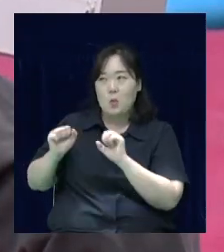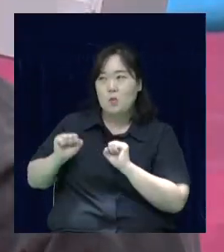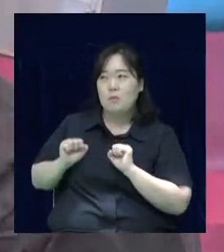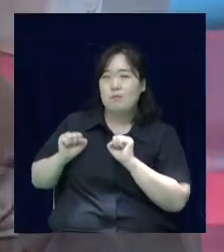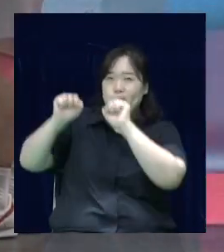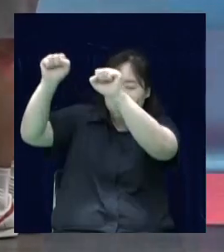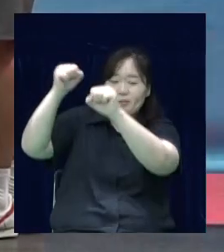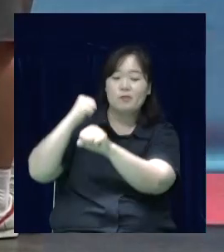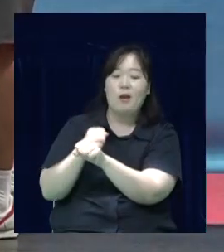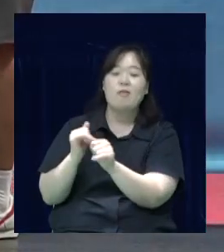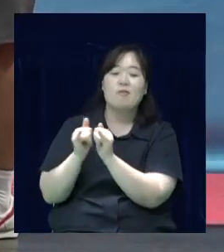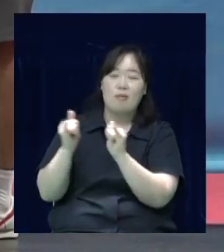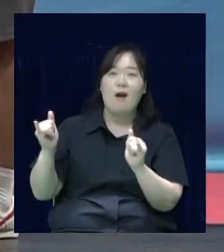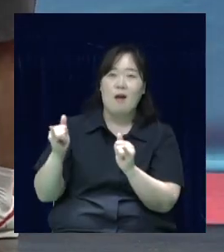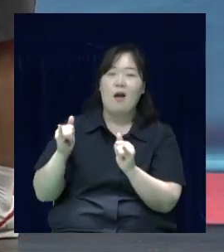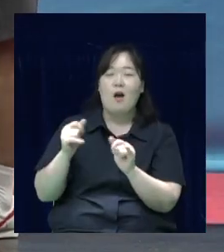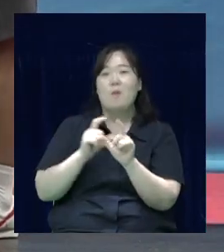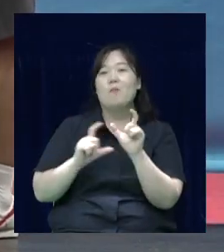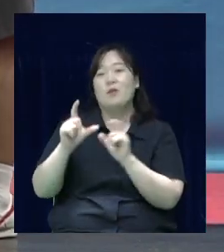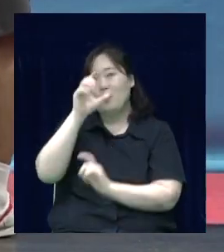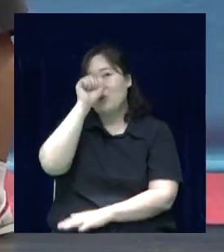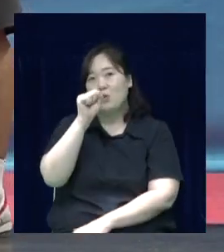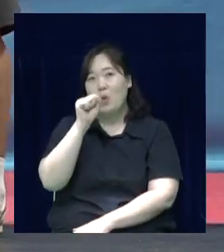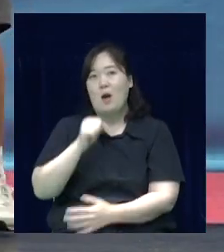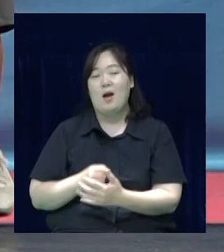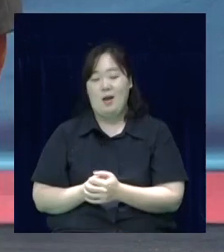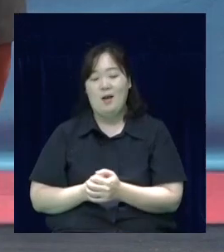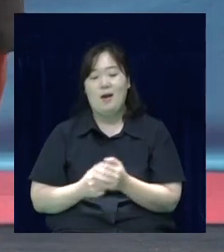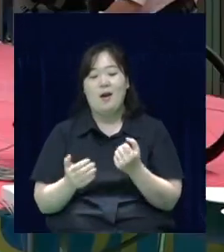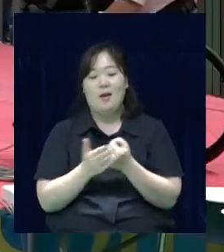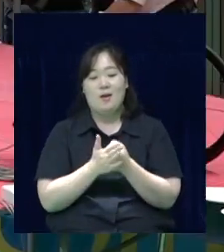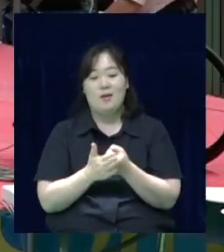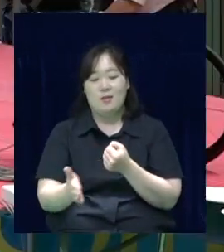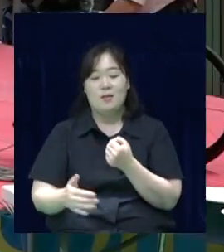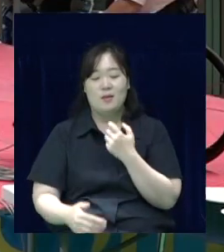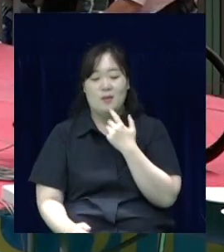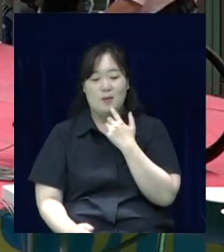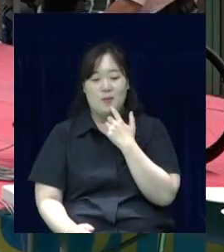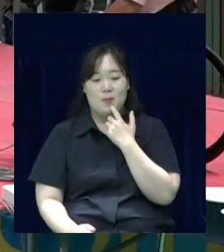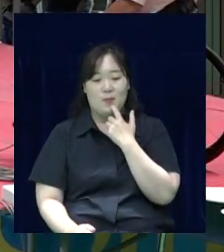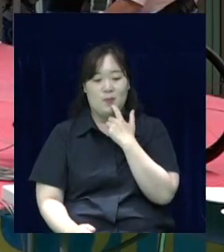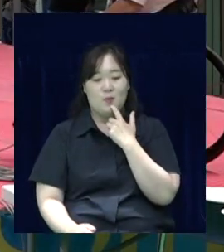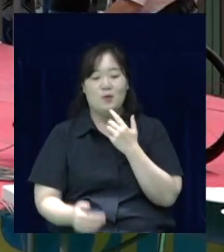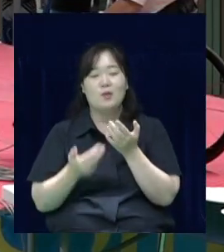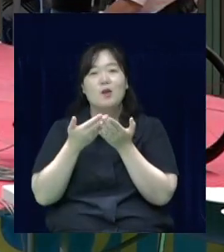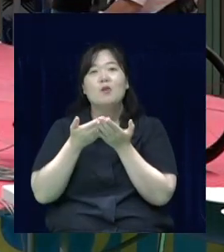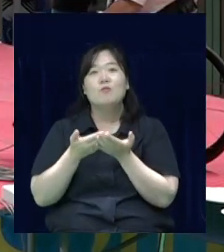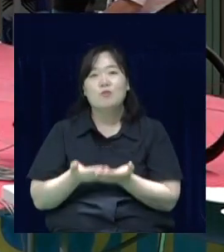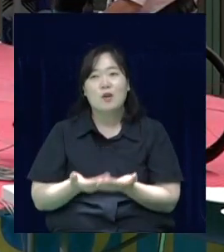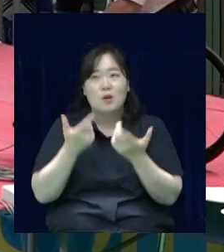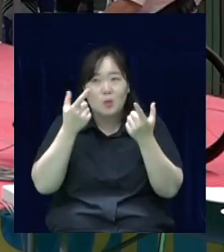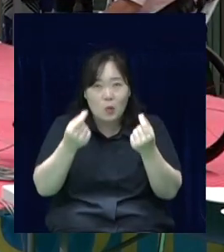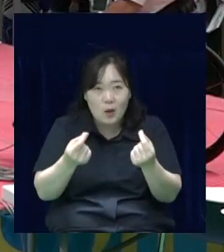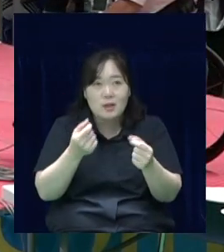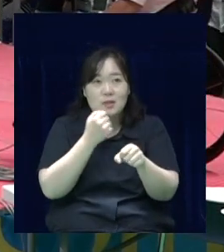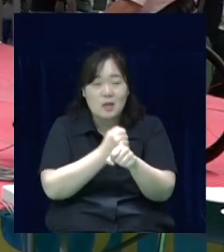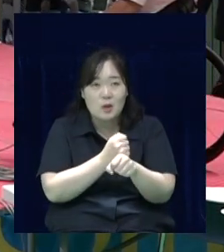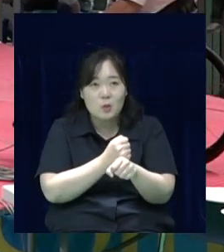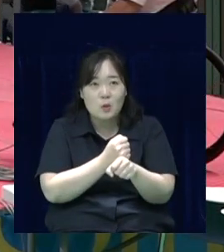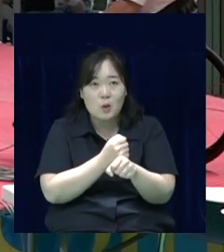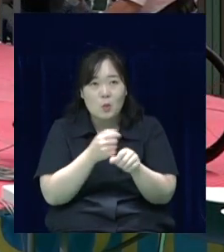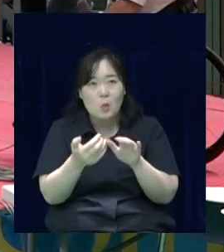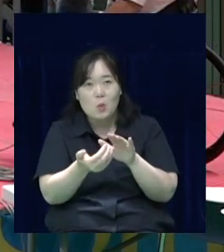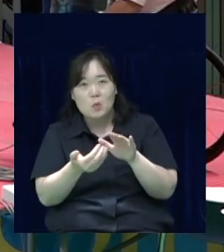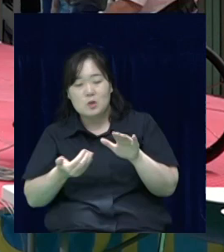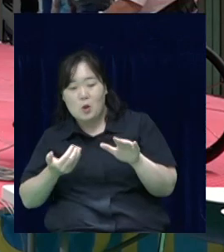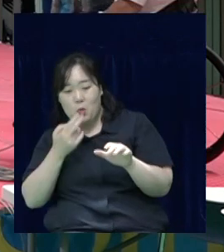이 로컬 룰이 또 있어서 좀 난해한 부분이 조금 네. 있습니다. 예. 네, 그러니까 동기록을 들더라도 네. 먼저 시기가 앞선